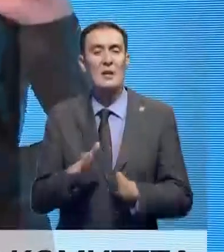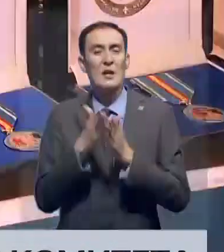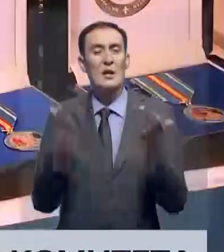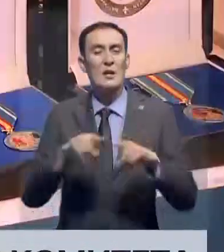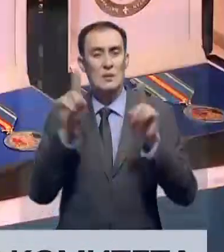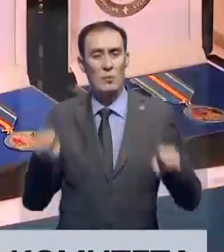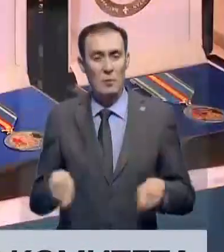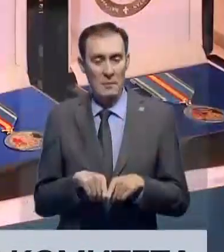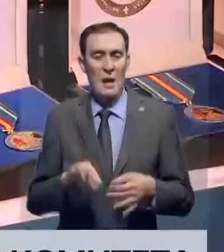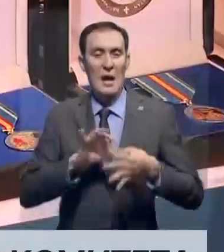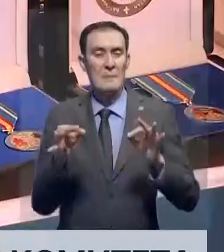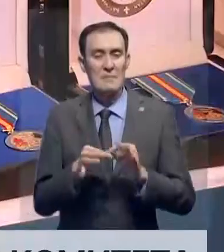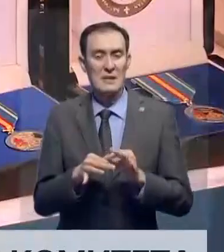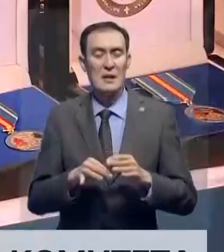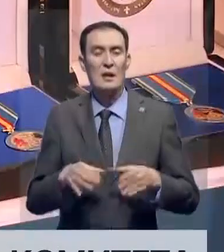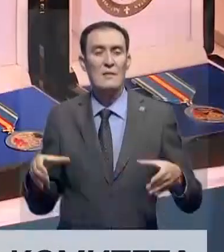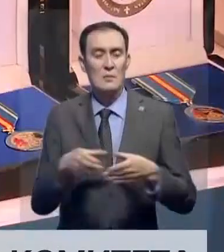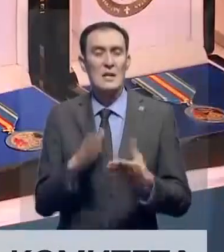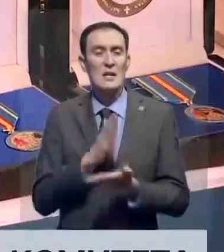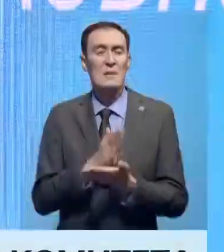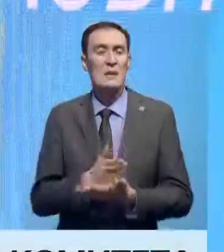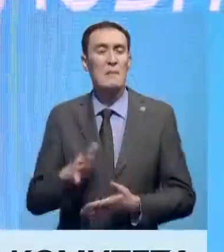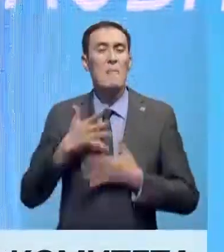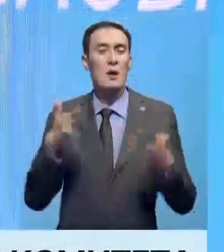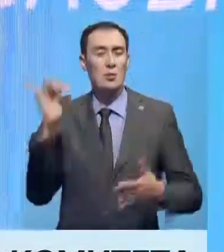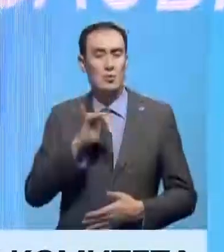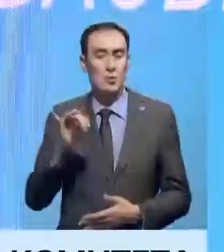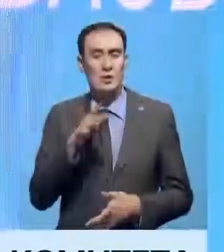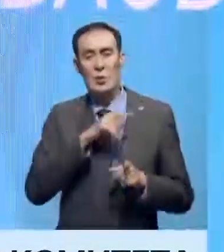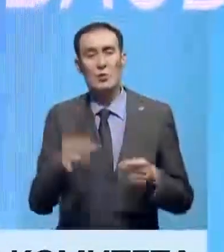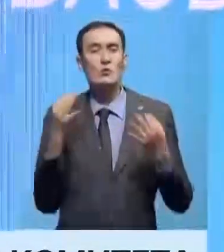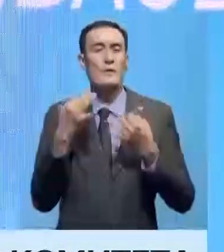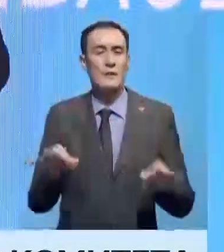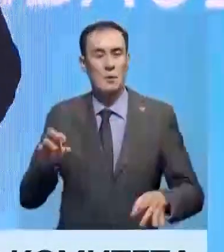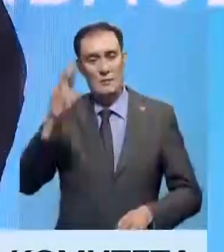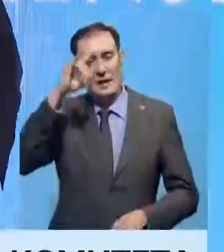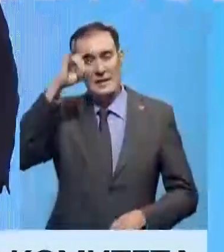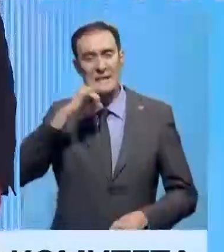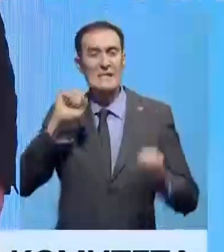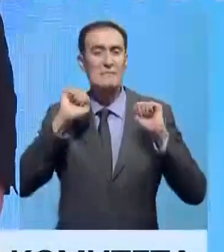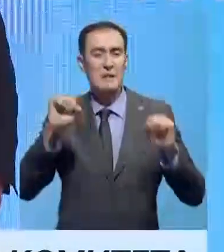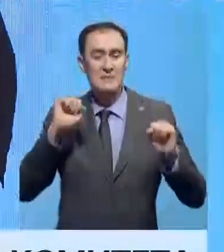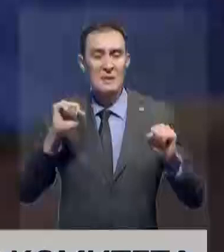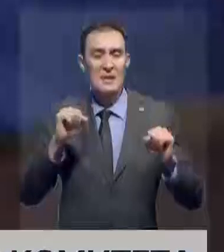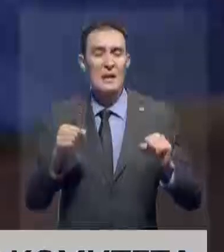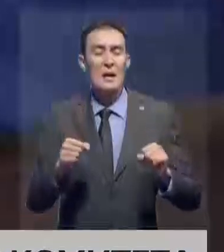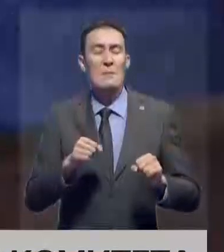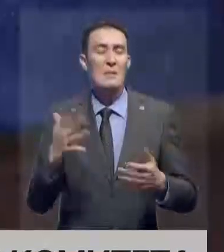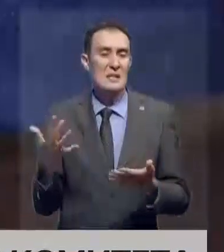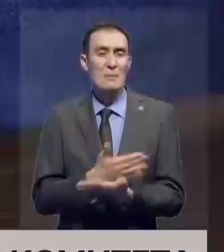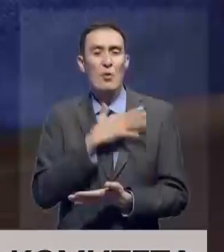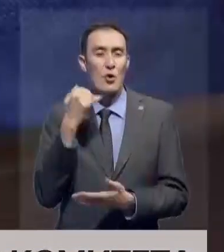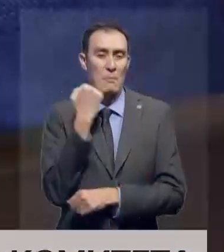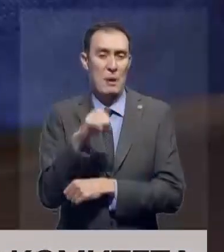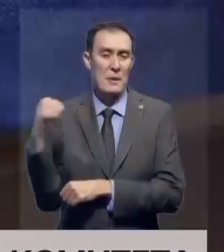дипломами. Олимпийское движение в нашей стране имеет богатую историю. За годы суверенитета отечественные спортсмены принесли